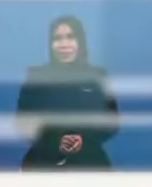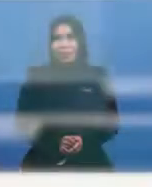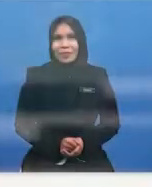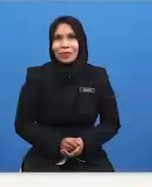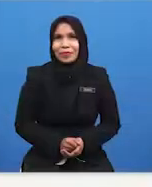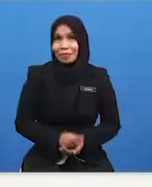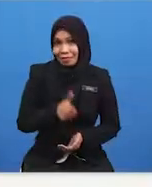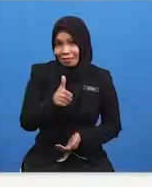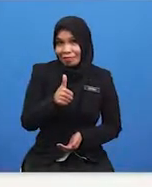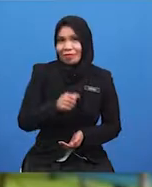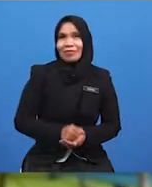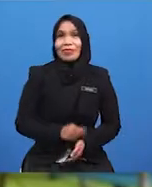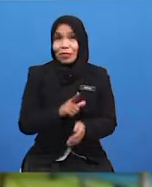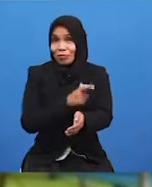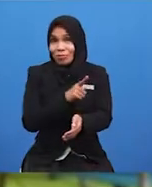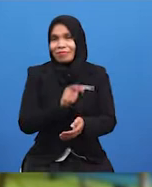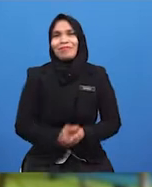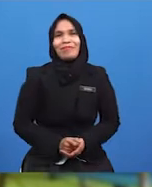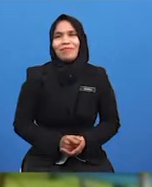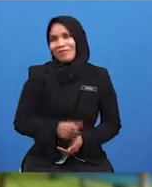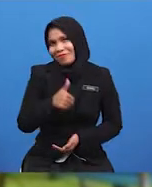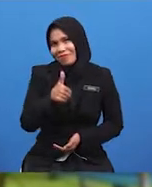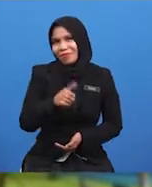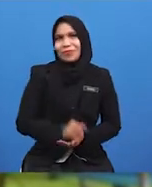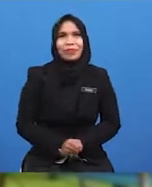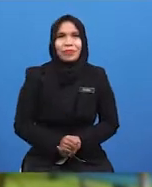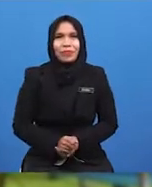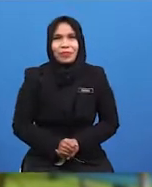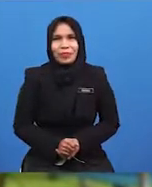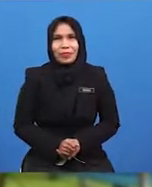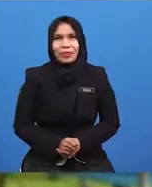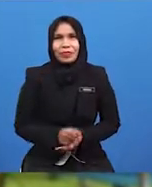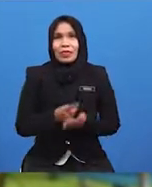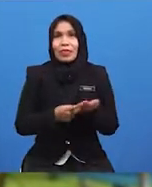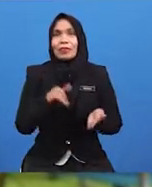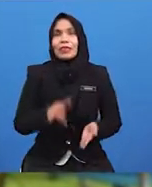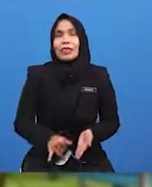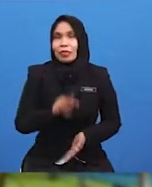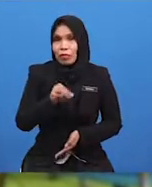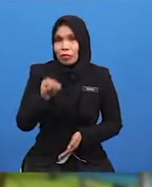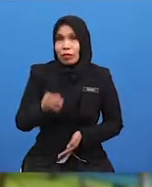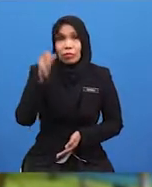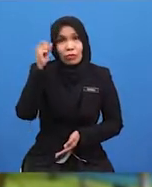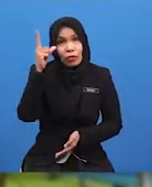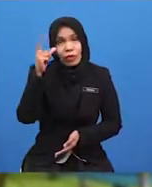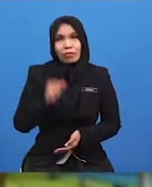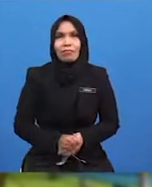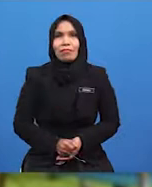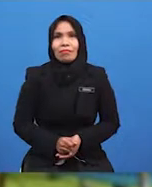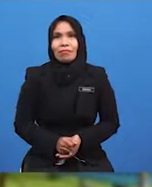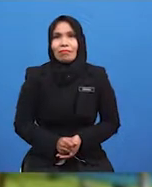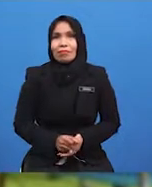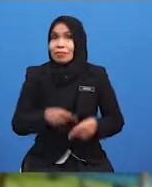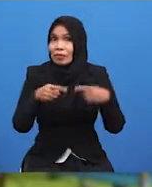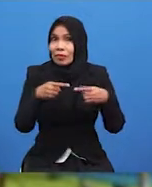bestek lagu tadi besqueen ha apa yang murid-murid paham tentang lagu itu